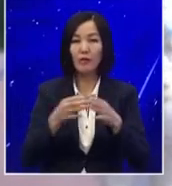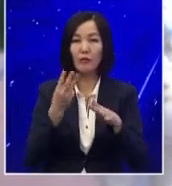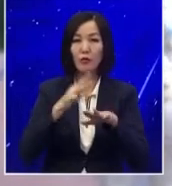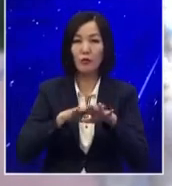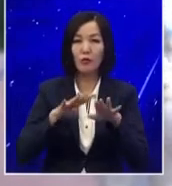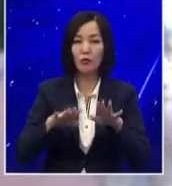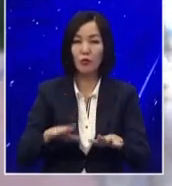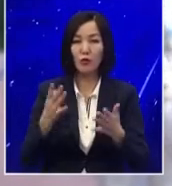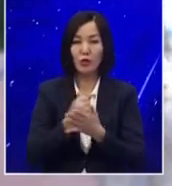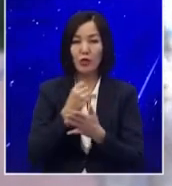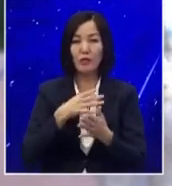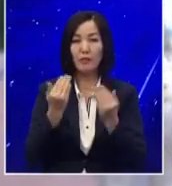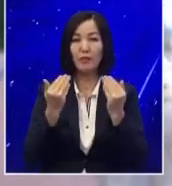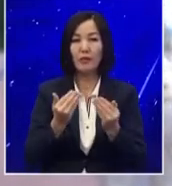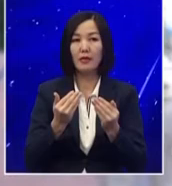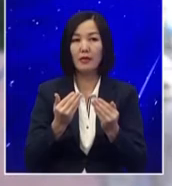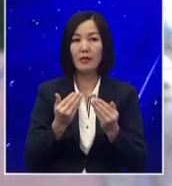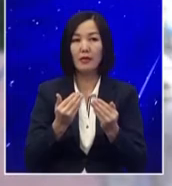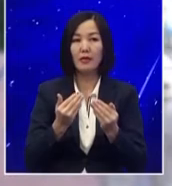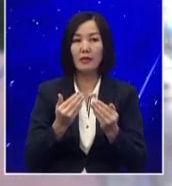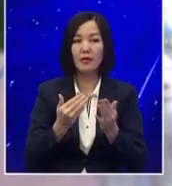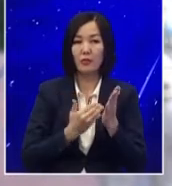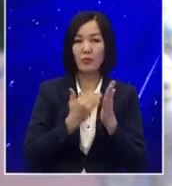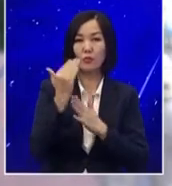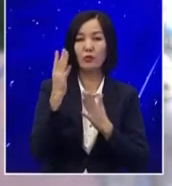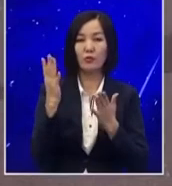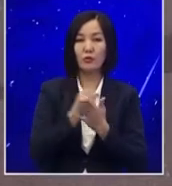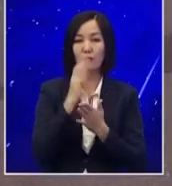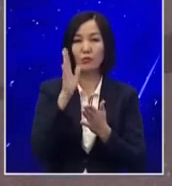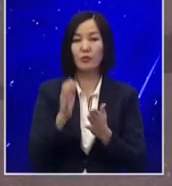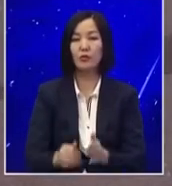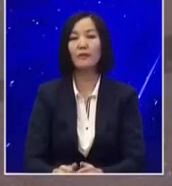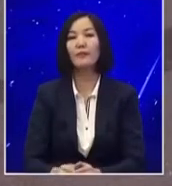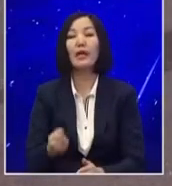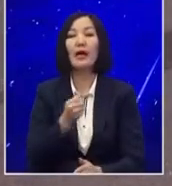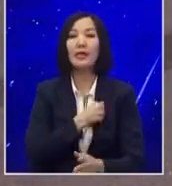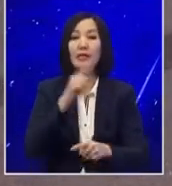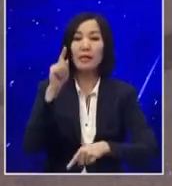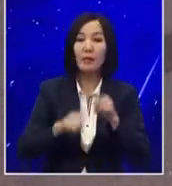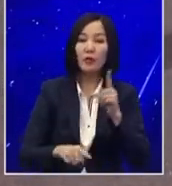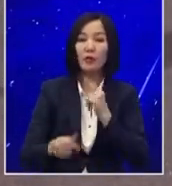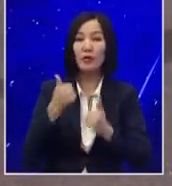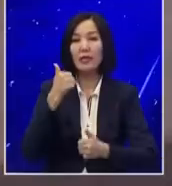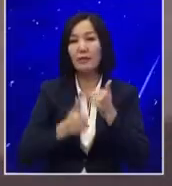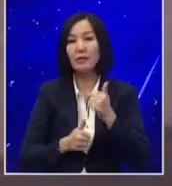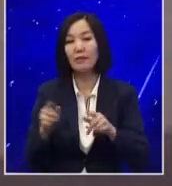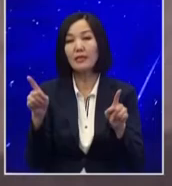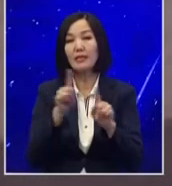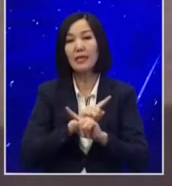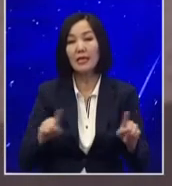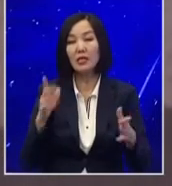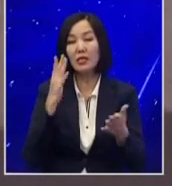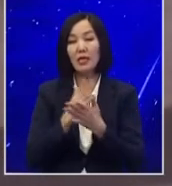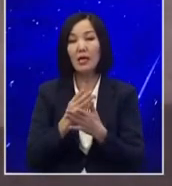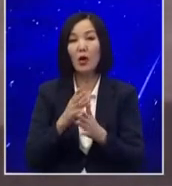4-ші орынға тұрақтанған болатынбыз. Биылғы жылда бір жоғары жетістіктерге жетеміз деген ойдамыз. Әскери патриоттық жиынның биылғы ерекшелігі сол. Алғаш